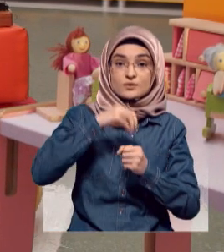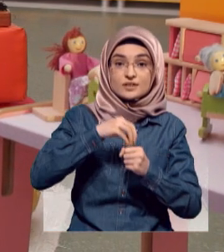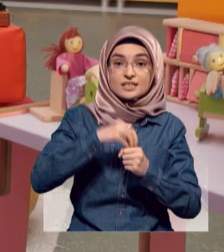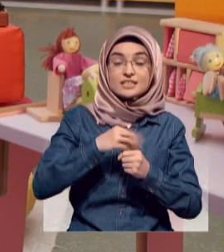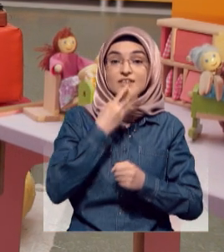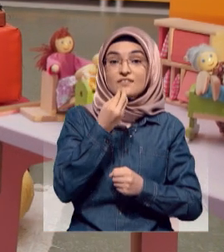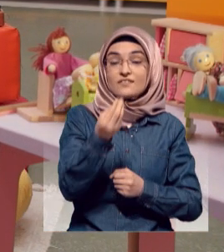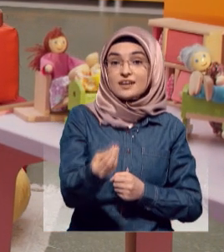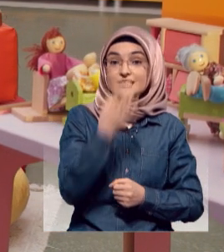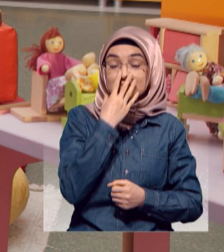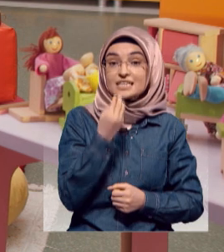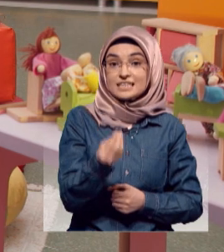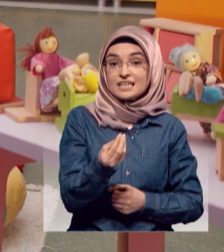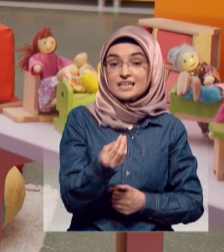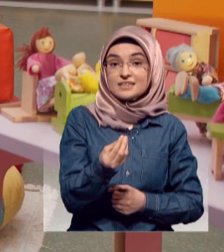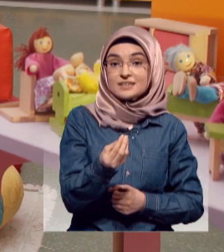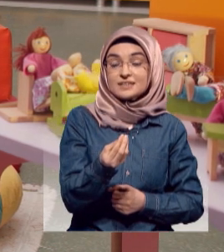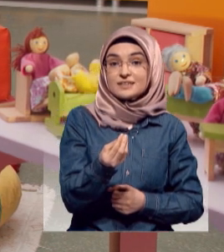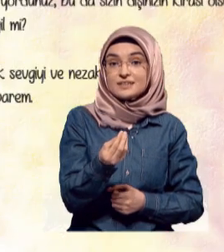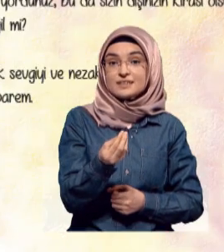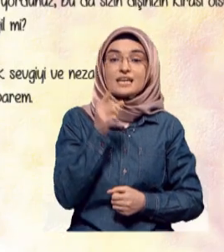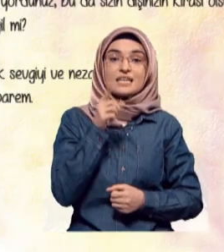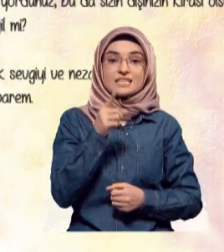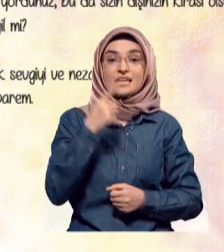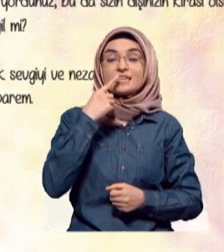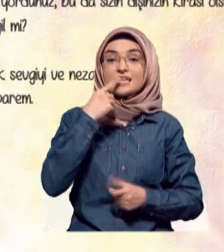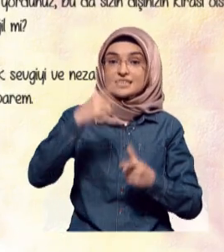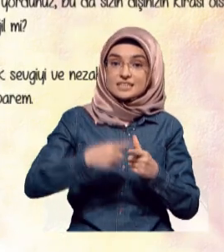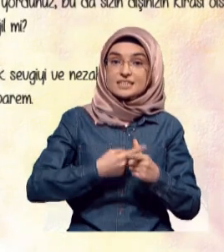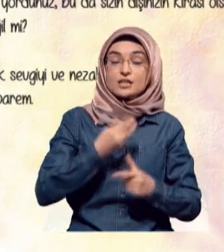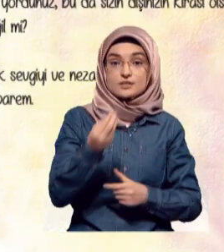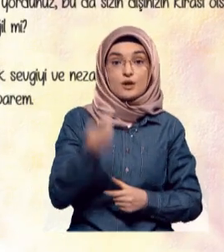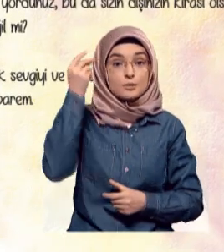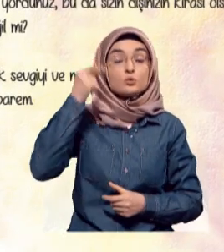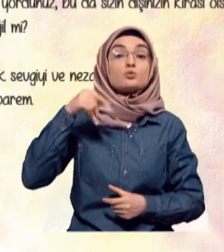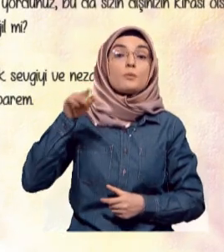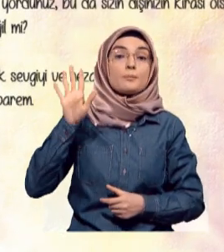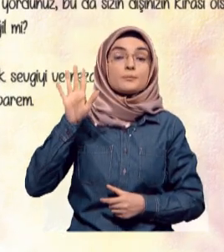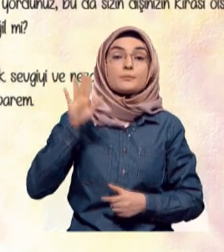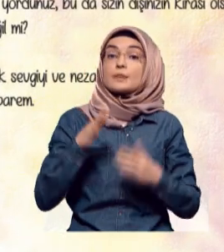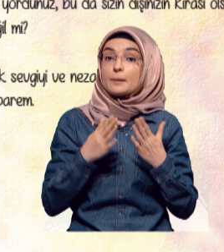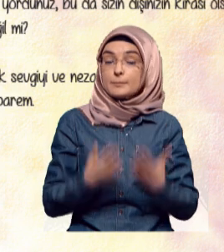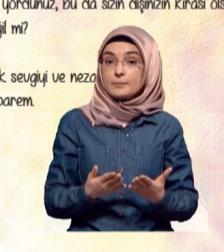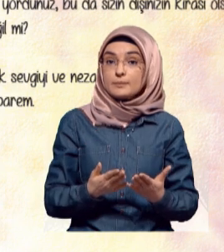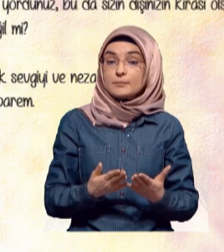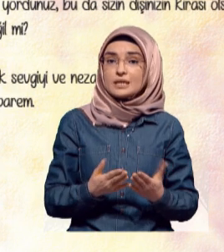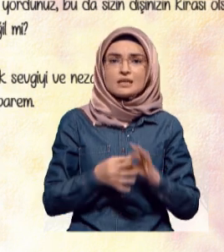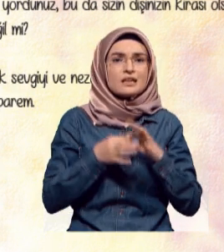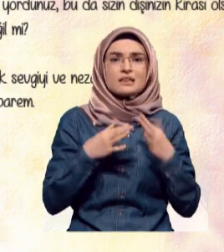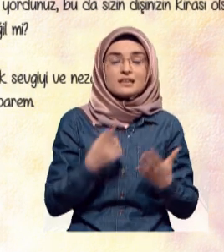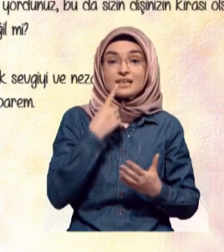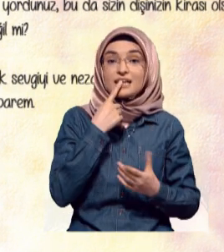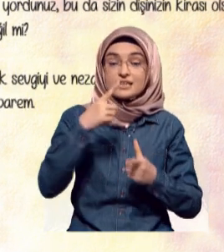için verdiğimiz küçük hediyeler. Sen de diş kirası vermeyi unutma. Peki nedir